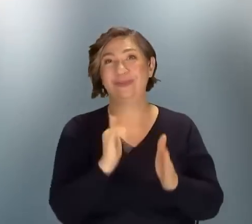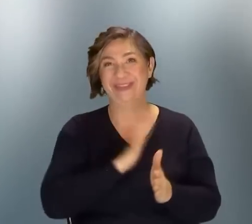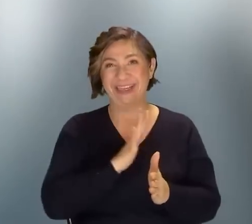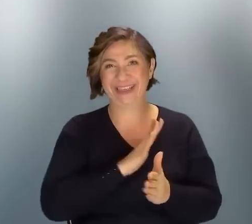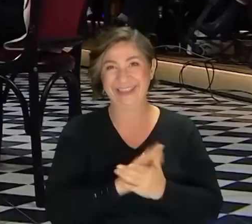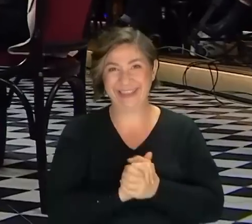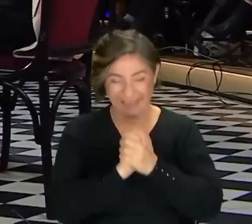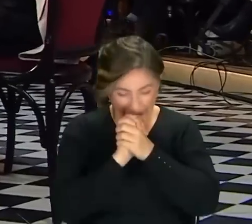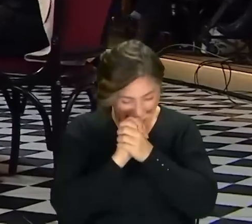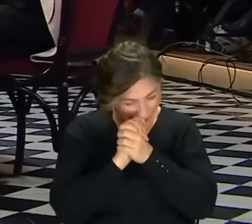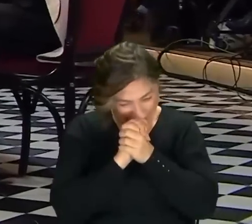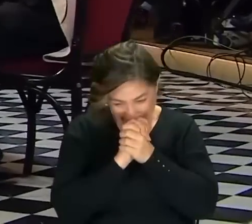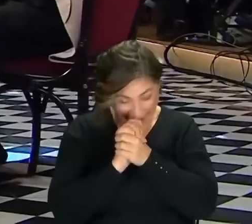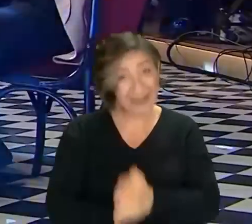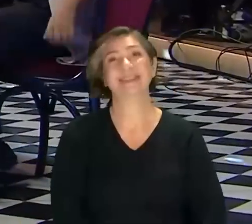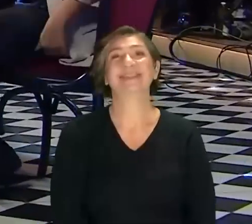Çorba.